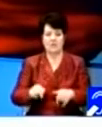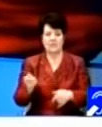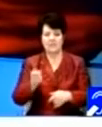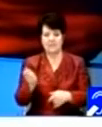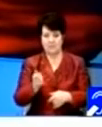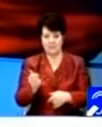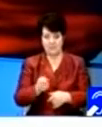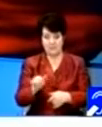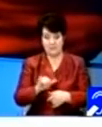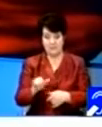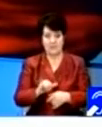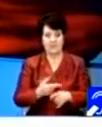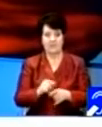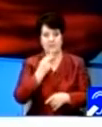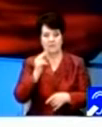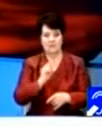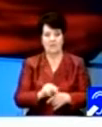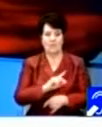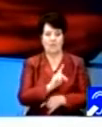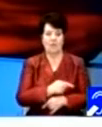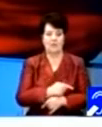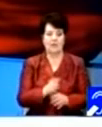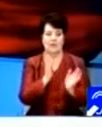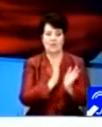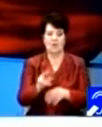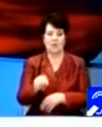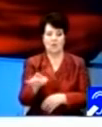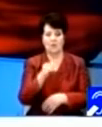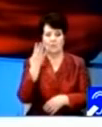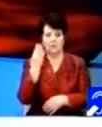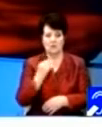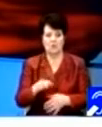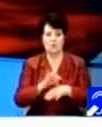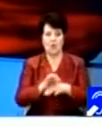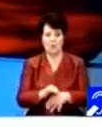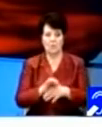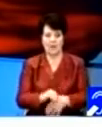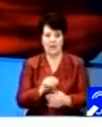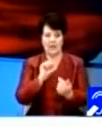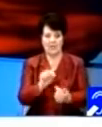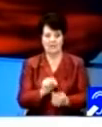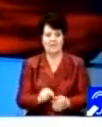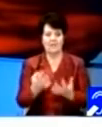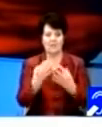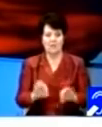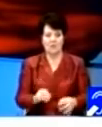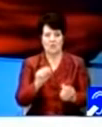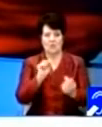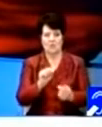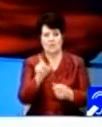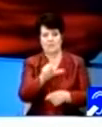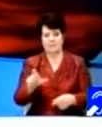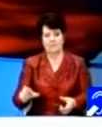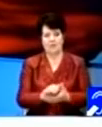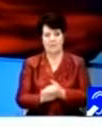Organizatorii marșului centenar acuză forțele de ordine din Republica Moldova de abuz și comportament antidemocratic împotriva unor cetățeni